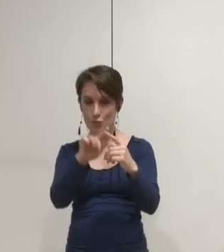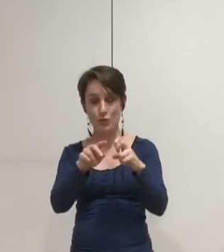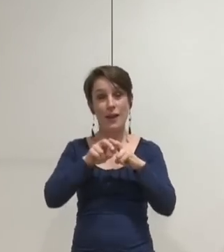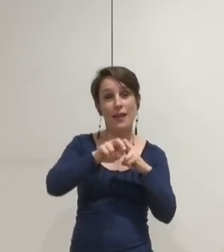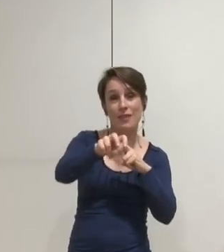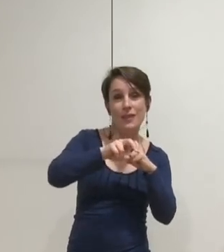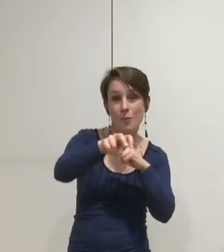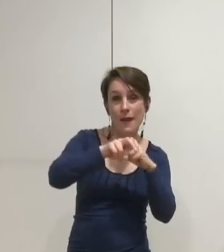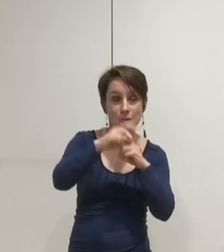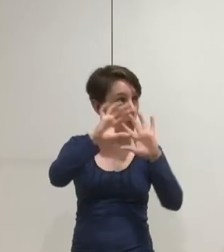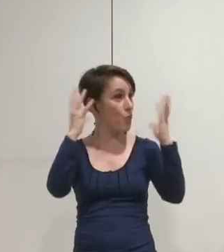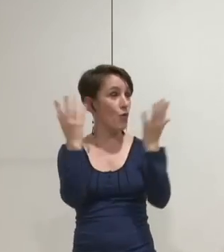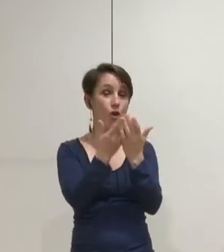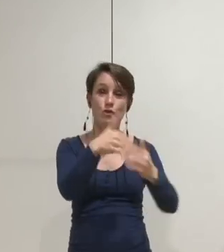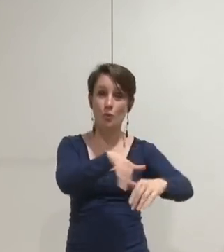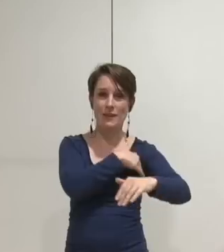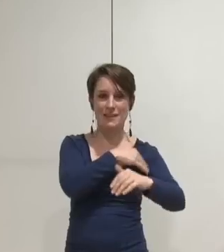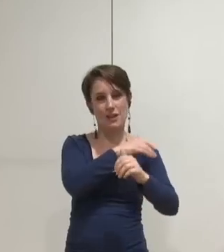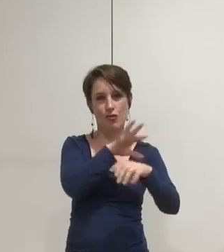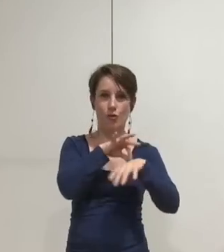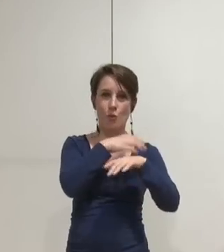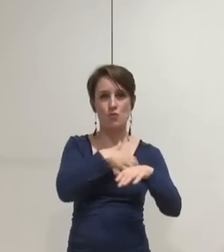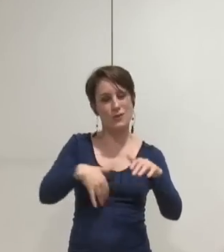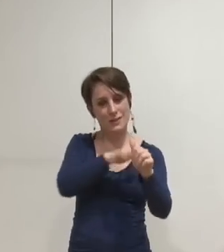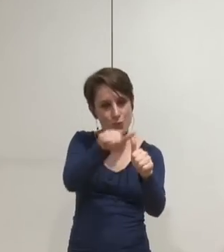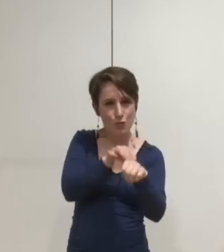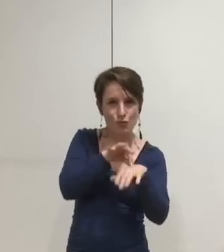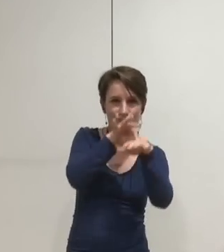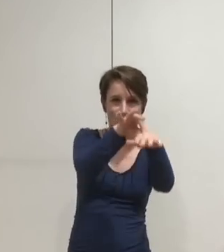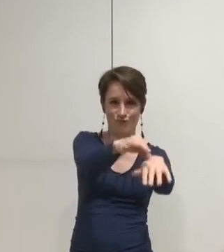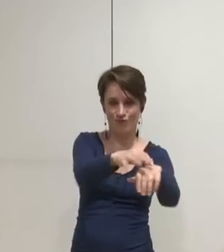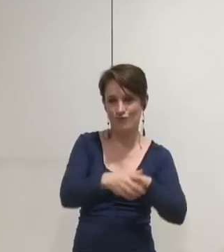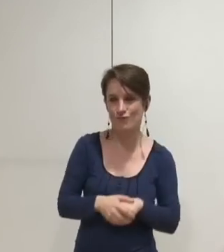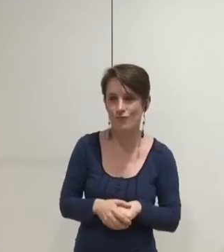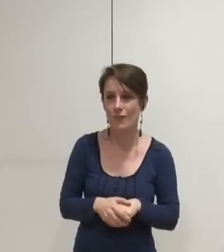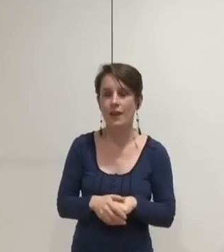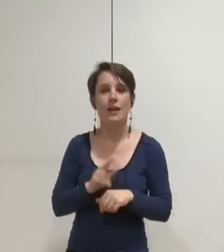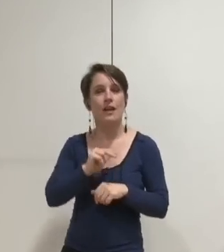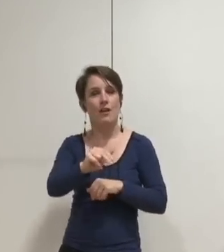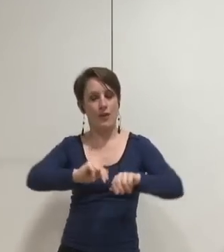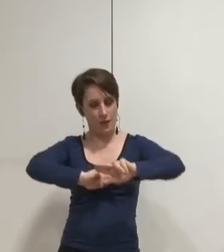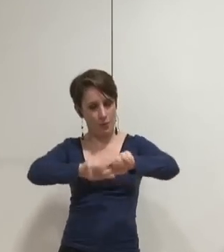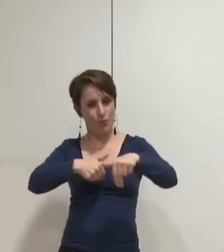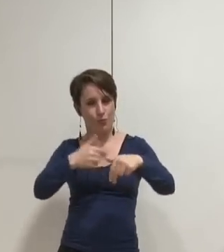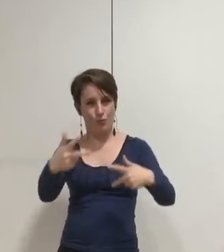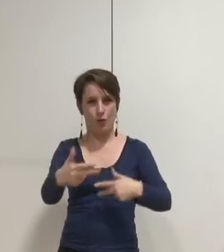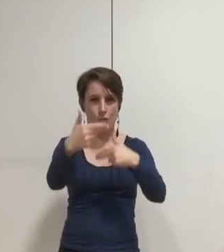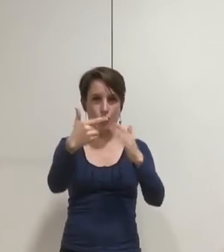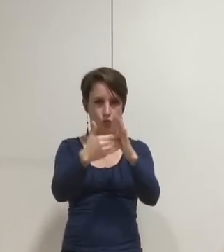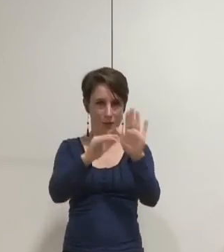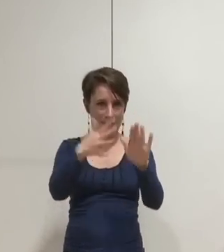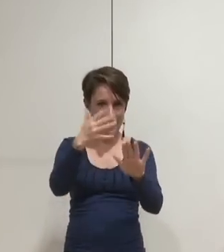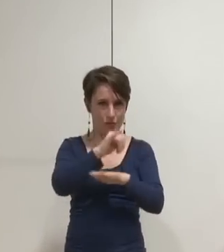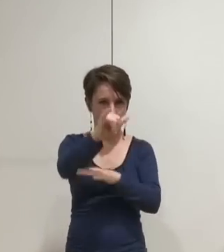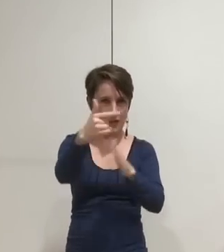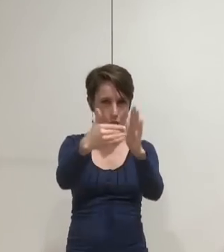de l'ensemble de nos agents municipaux le protocole euh sera signé sur la période 2015-2018